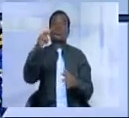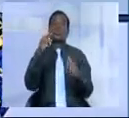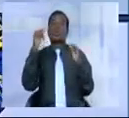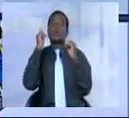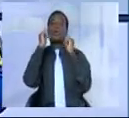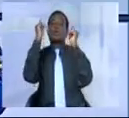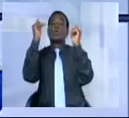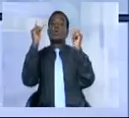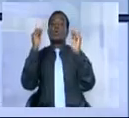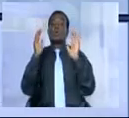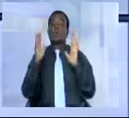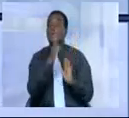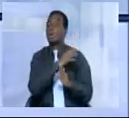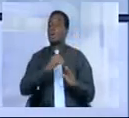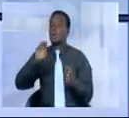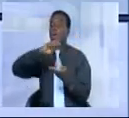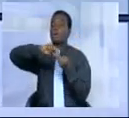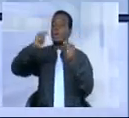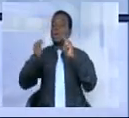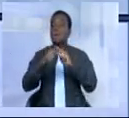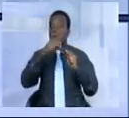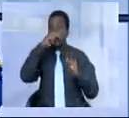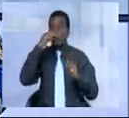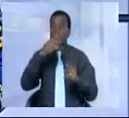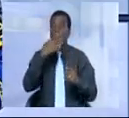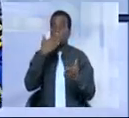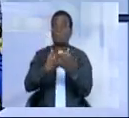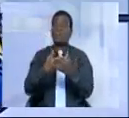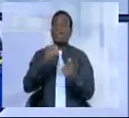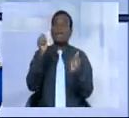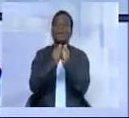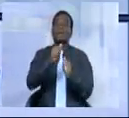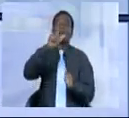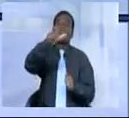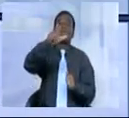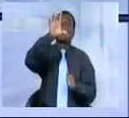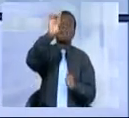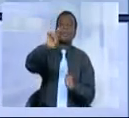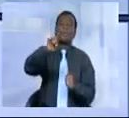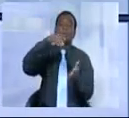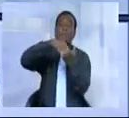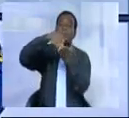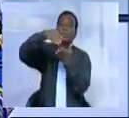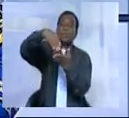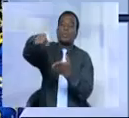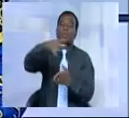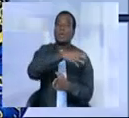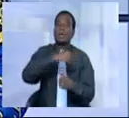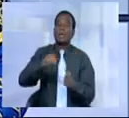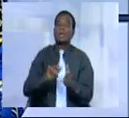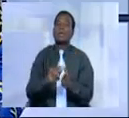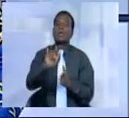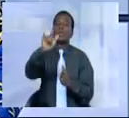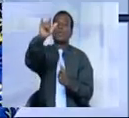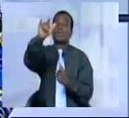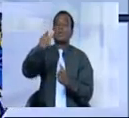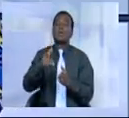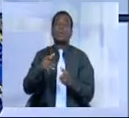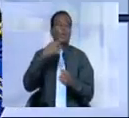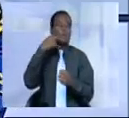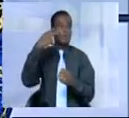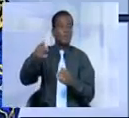Pour cet exercice, les chiffres semblent flatteurs. Avec 28 milliards de chiffres d'affaires, la compagnie vise 450